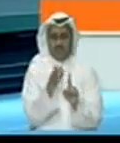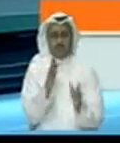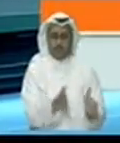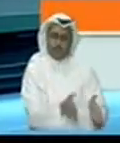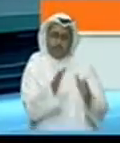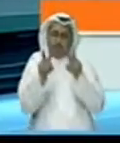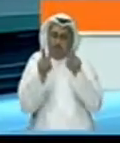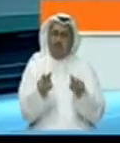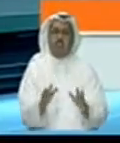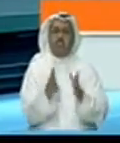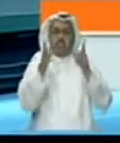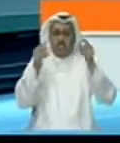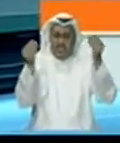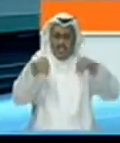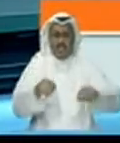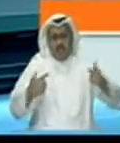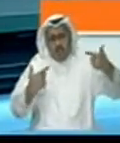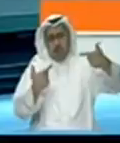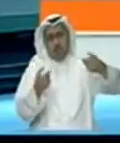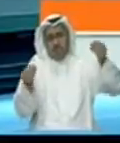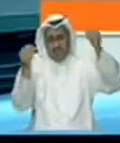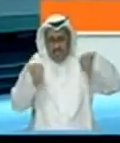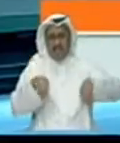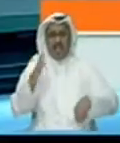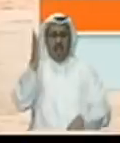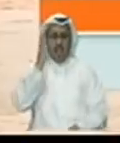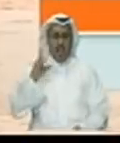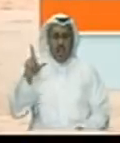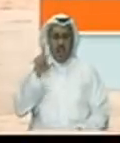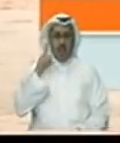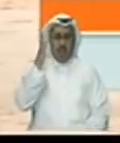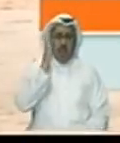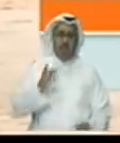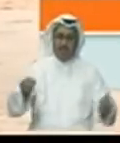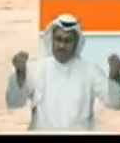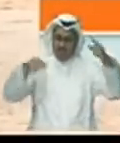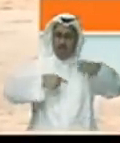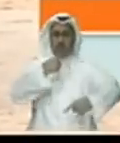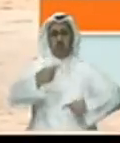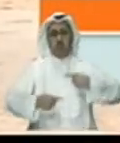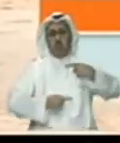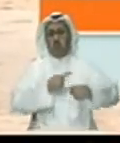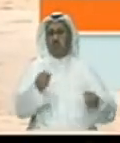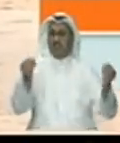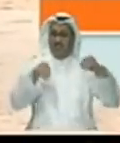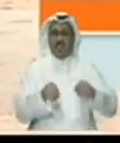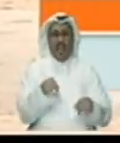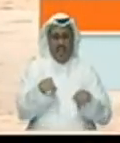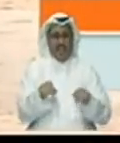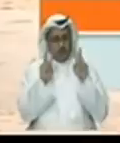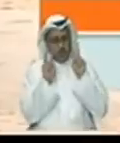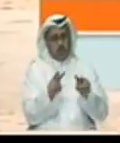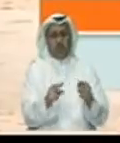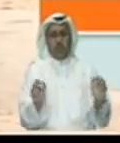تجددت المواجهات المسلحة في محيط مطار طرابلس الدولي بين الميليشيات المسلحة وقوات الجيش الليبي. مصادر محلية أفادت